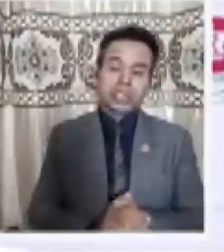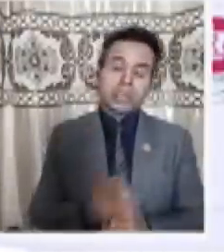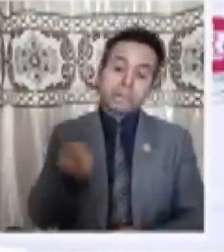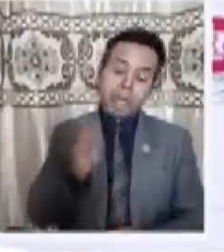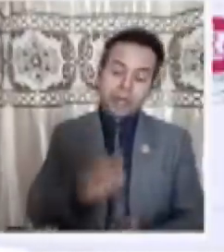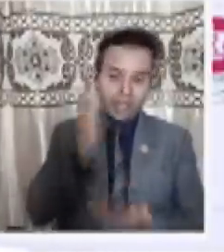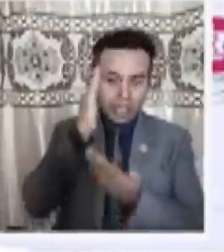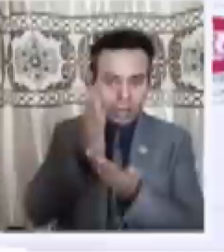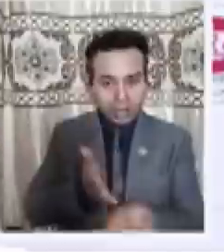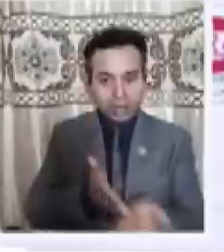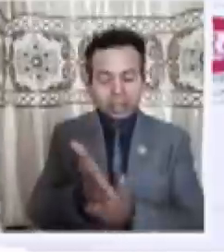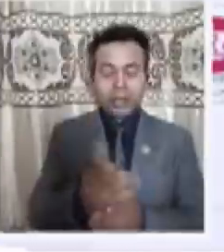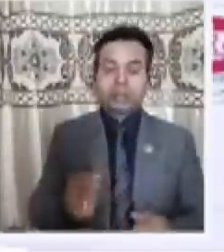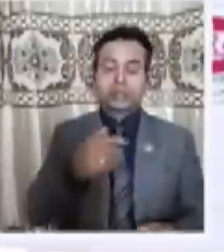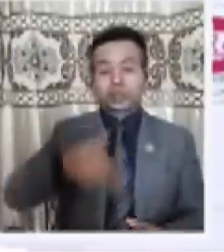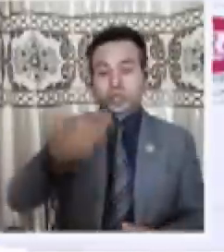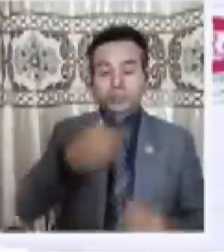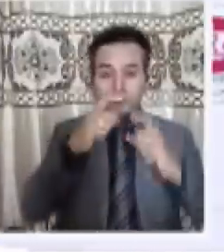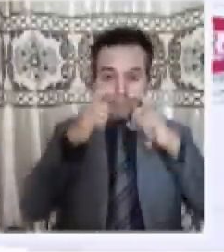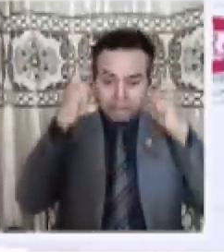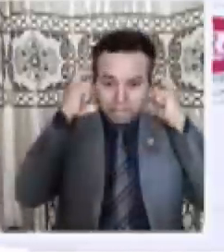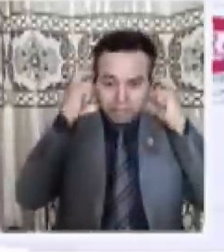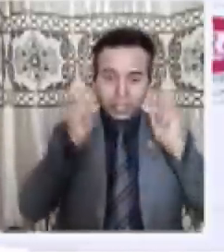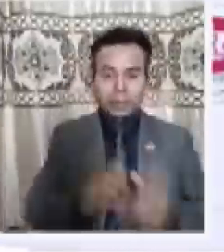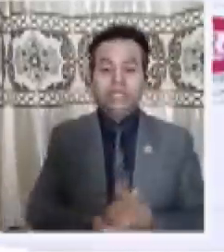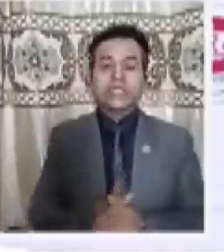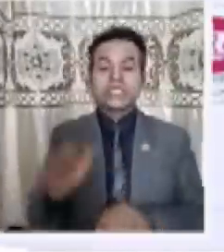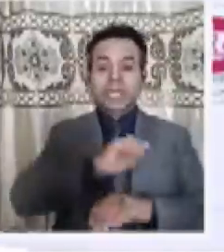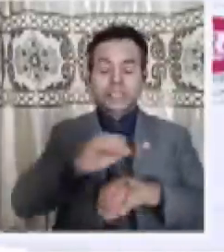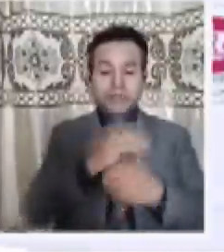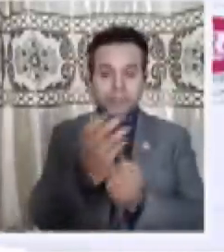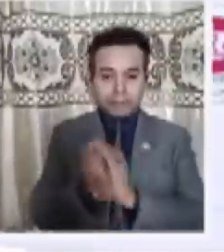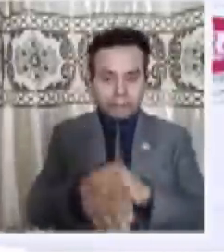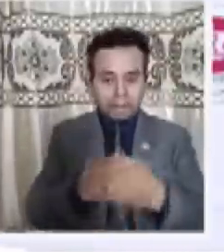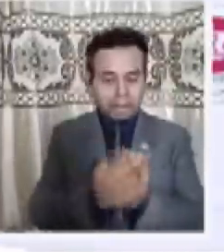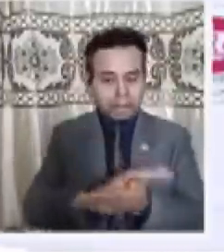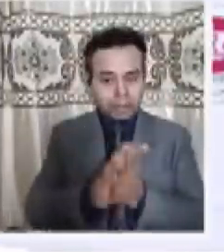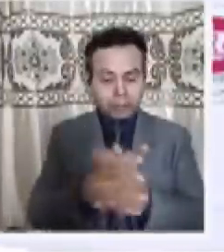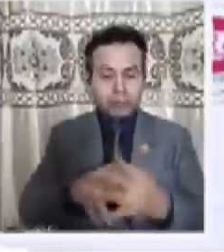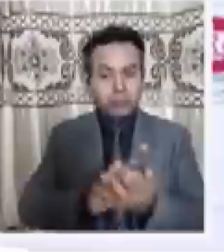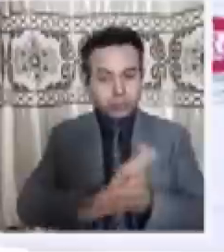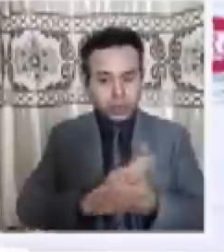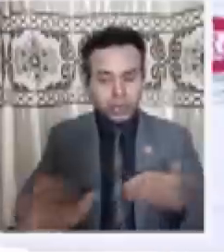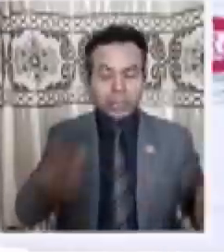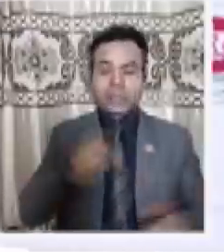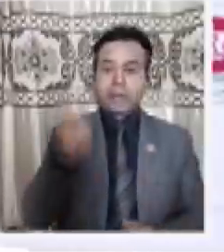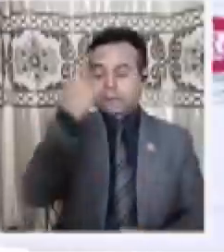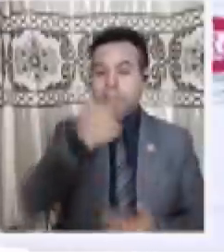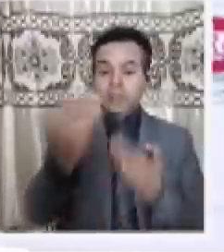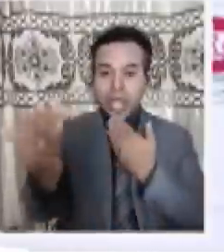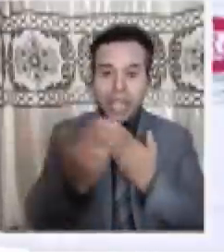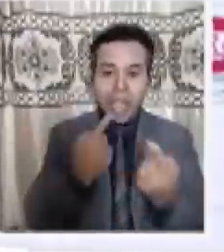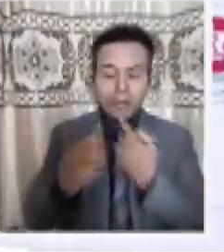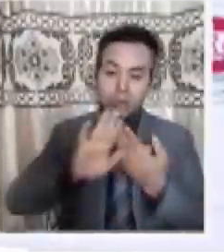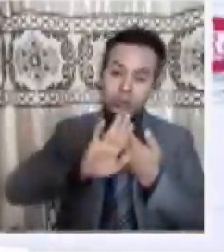সঠিকভাবে ঘরের বাইরে গেলে মাস্ক পরুন, সাবান পানি দিয়ে বারবার 20 সেকেন্ড ধরে হাত ধুন, সামাজিক দূরত্ব বজায় রাখুন এবং